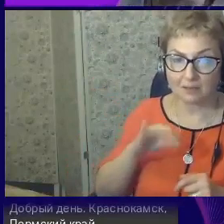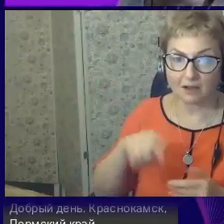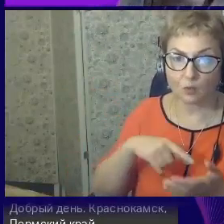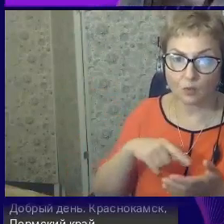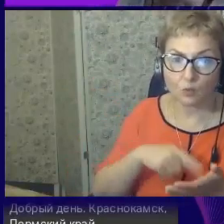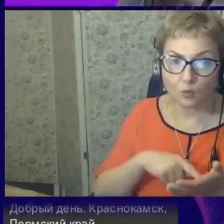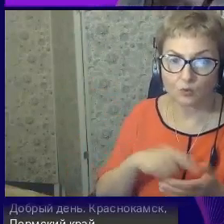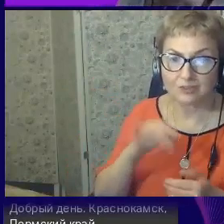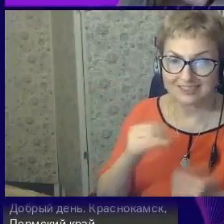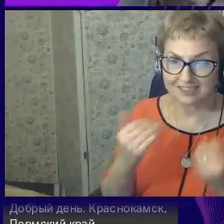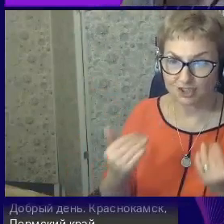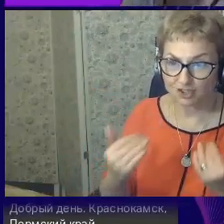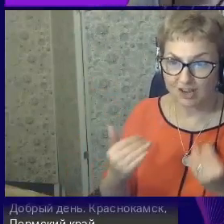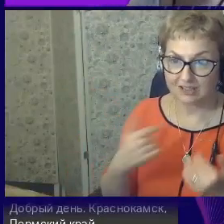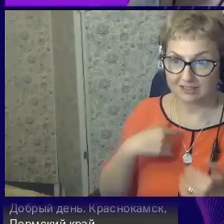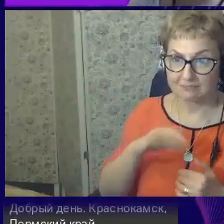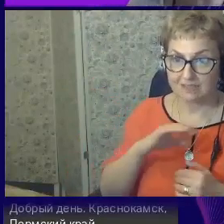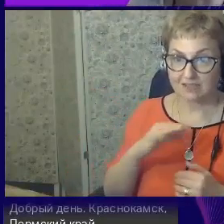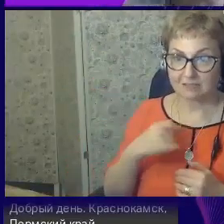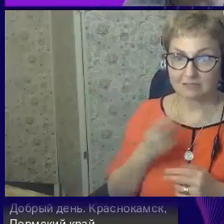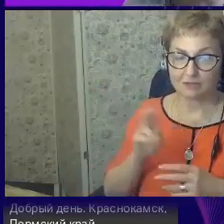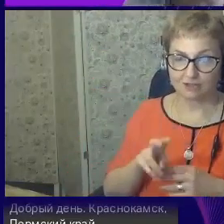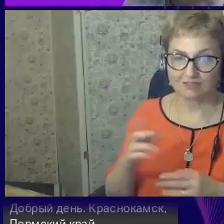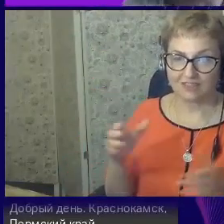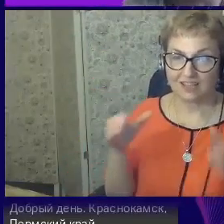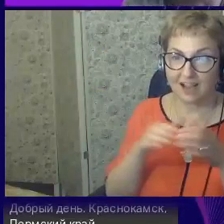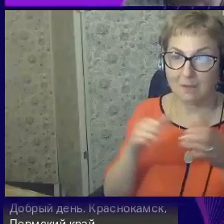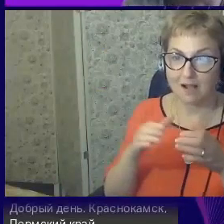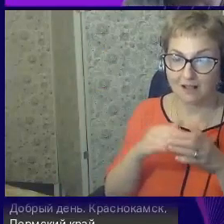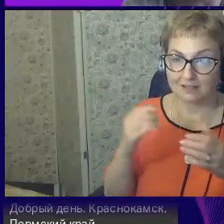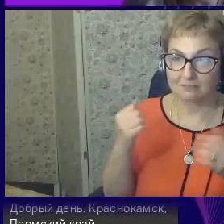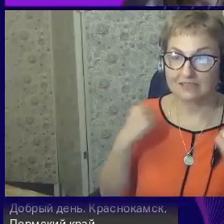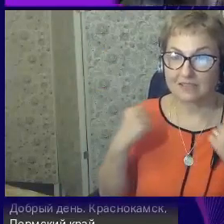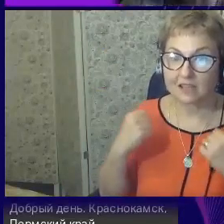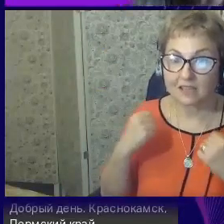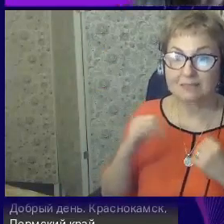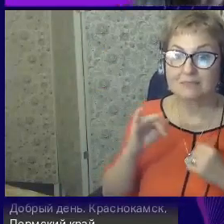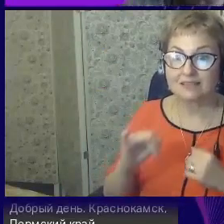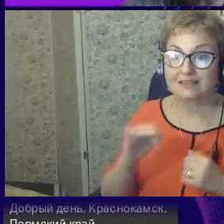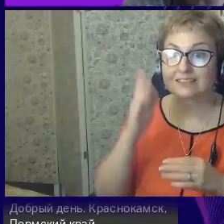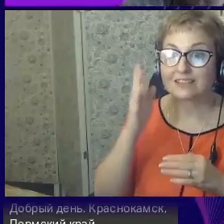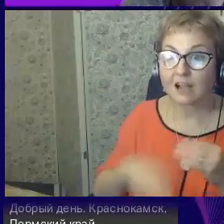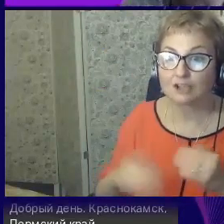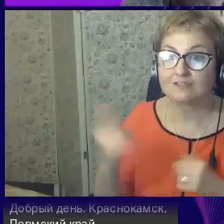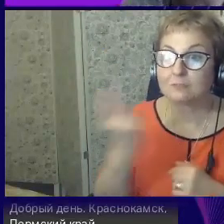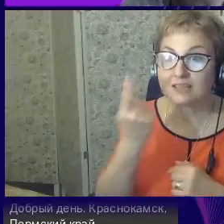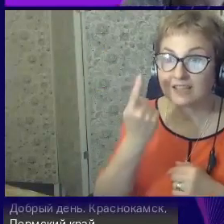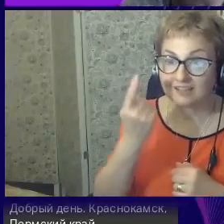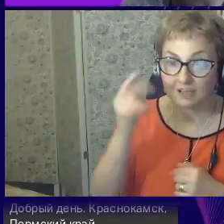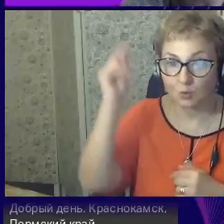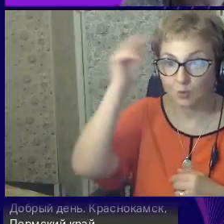городу. И сейчас, наконец, мы пришли вот к этим вот самым командным занятиям, вот, и заканчиваем